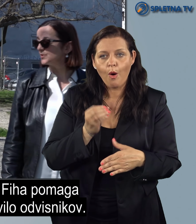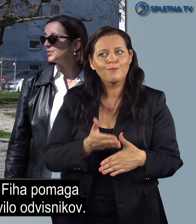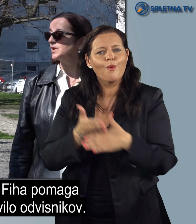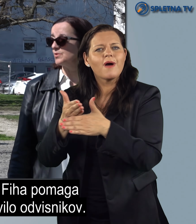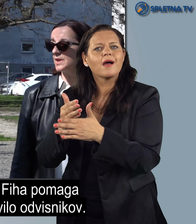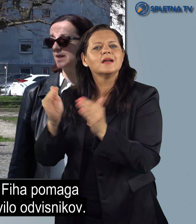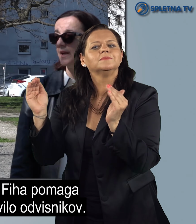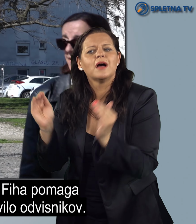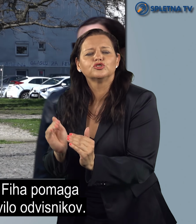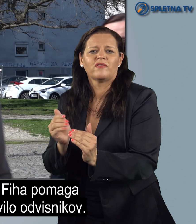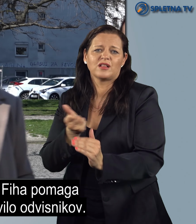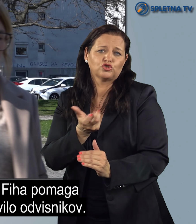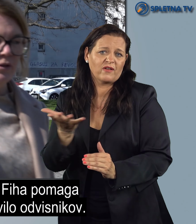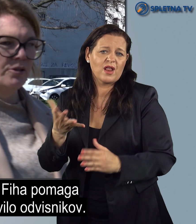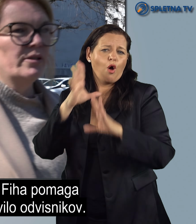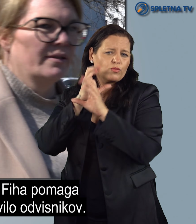število odvisnikov.